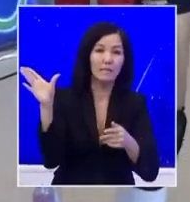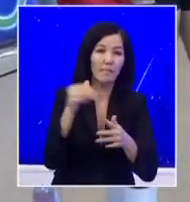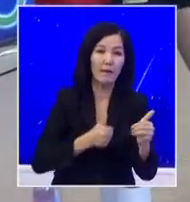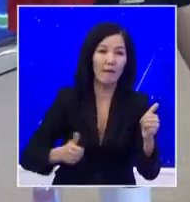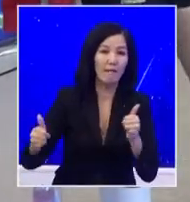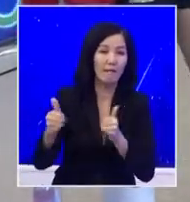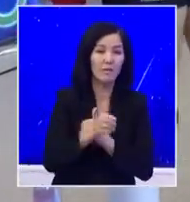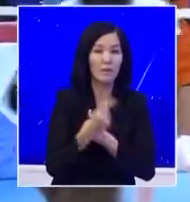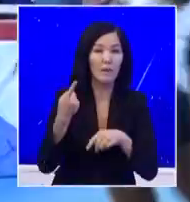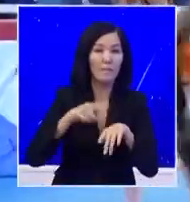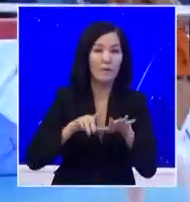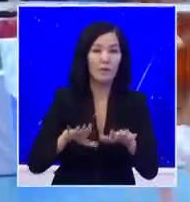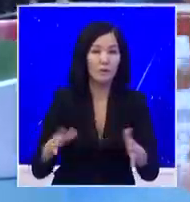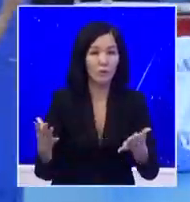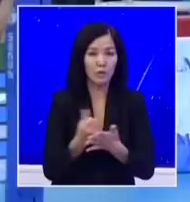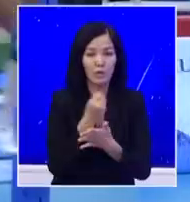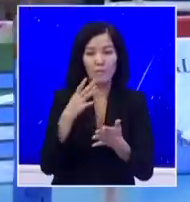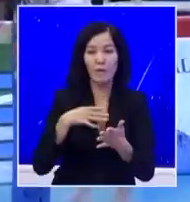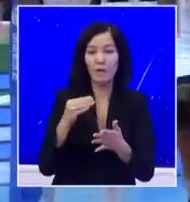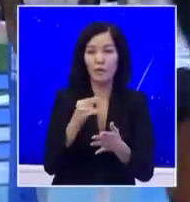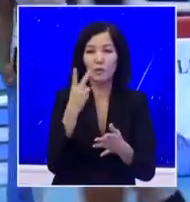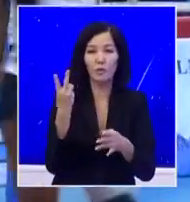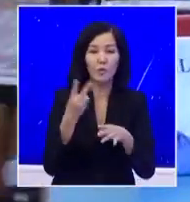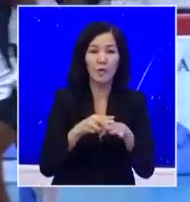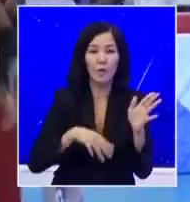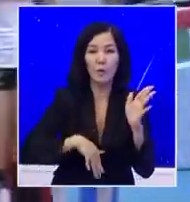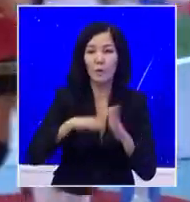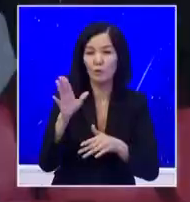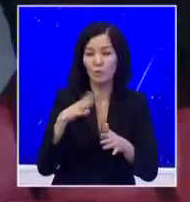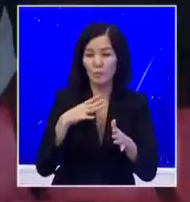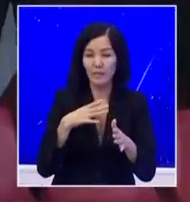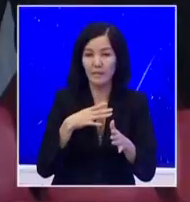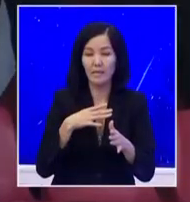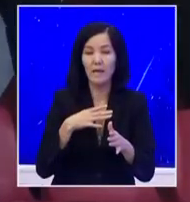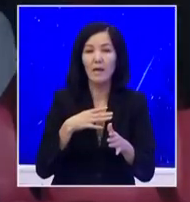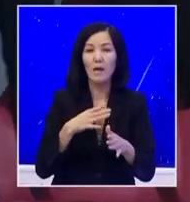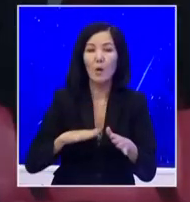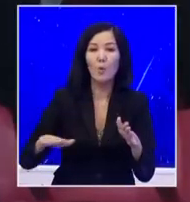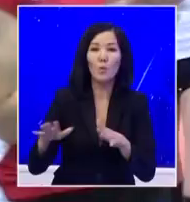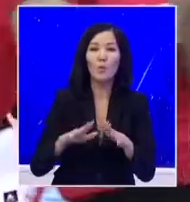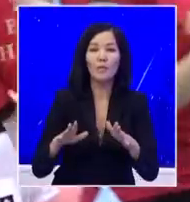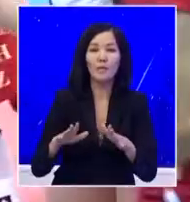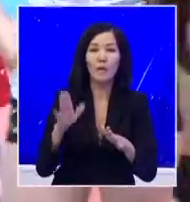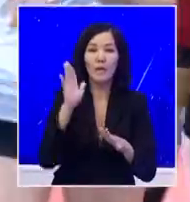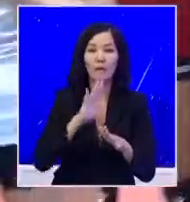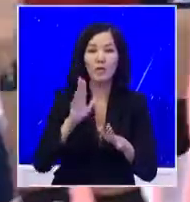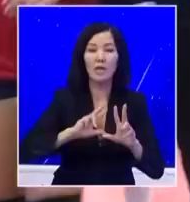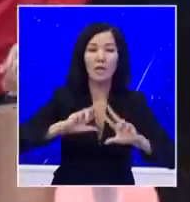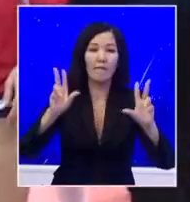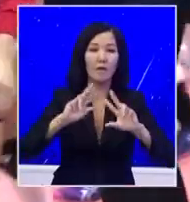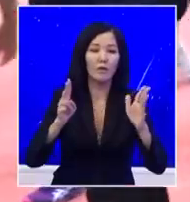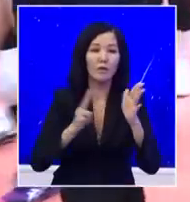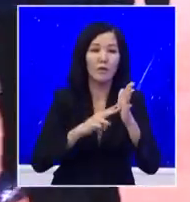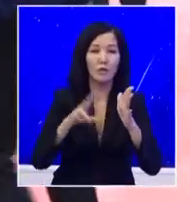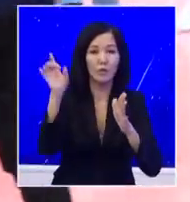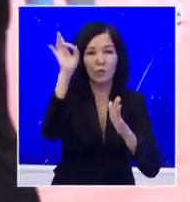алға шығып, бірінші орынды иеленсе, жетісу екі үздіктер қатарынан көрінді. Сондай-ақ өңірдің жағажай волейболшылары елдің жеті дүркін